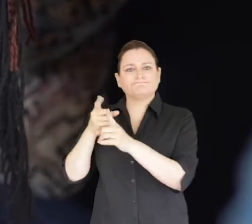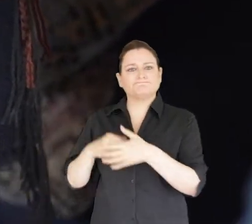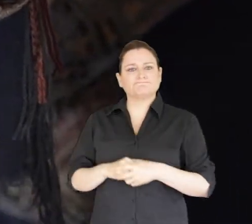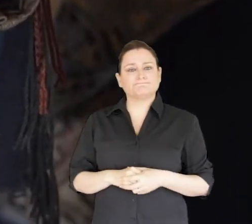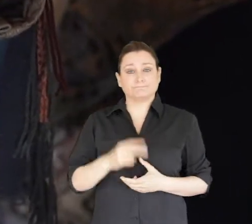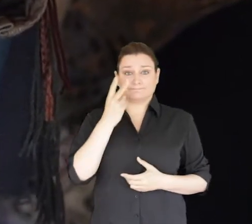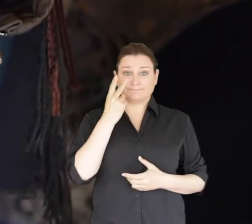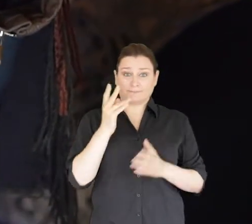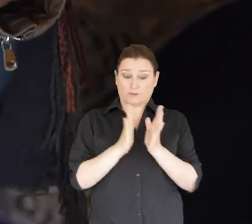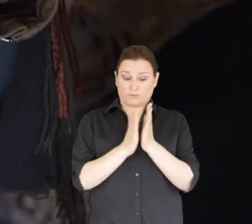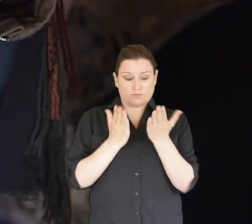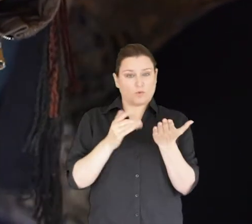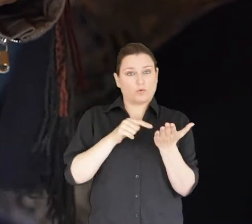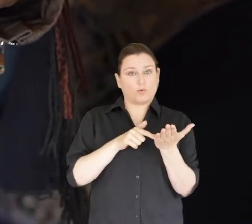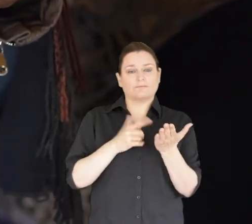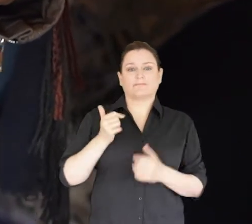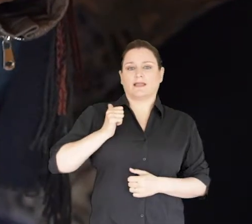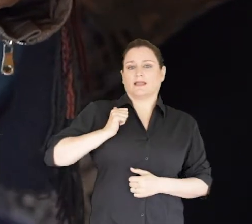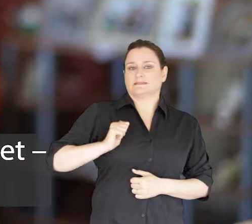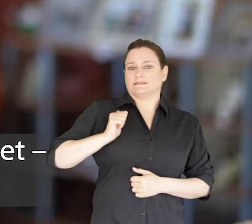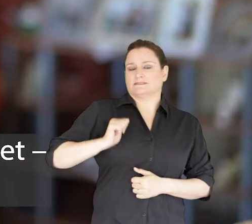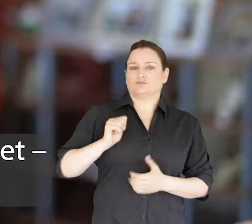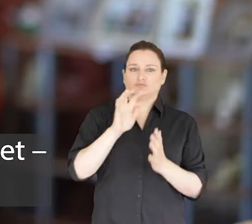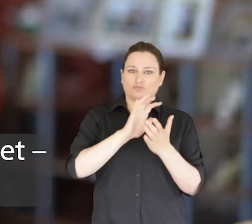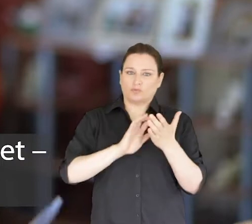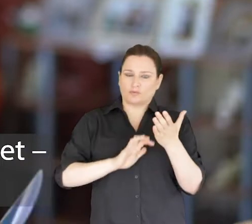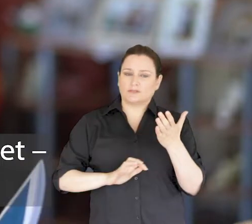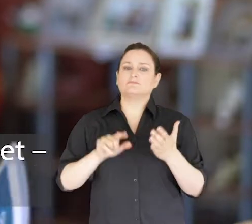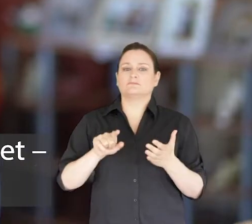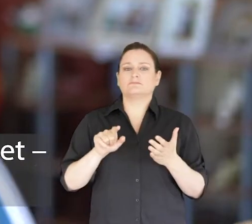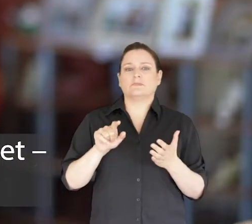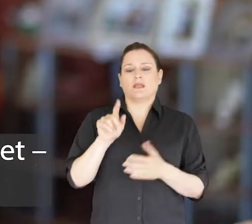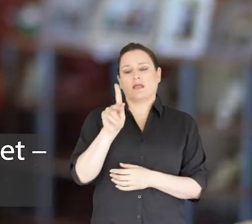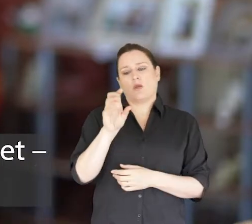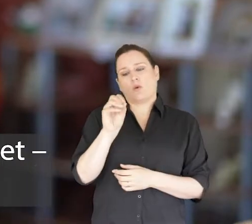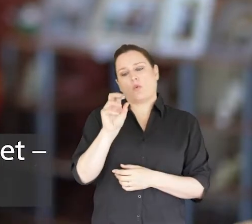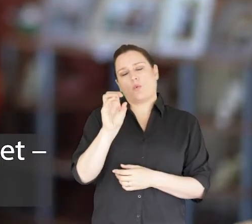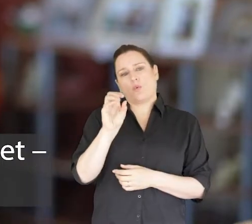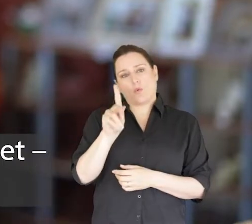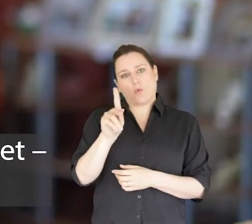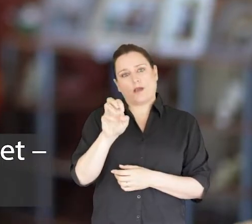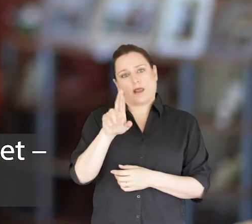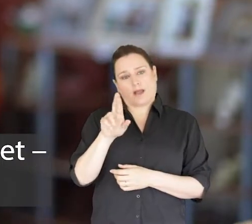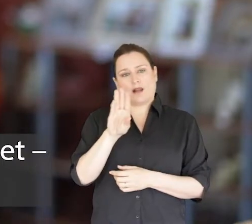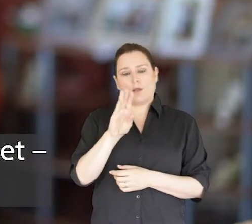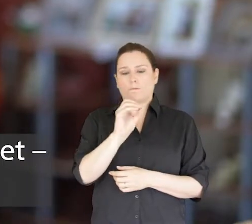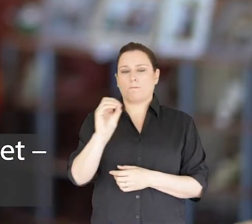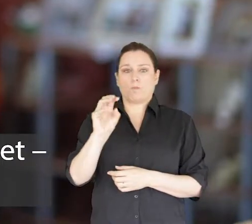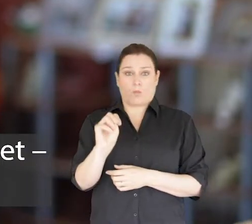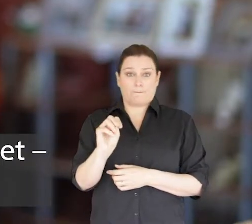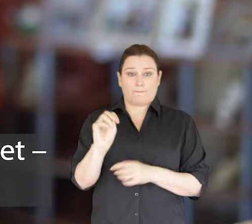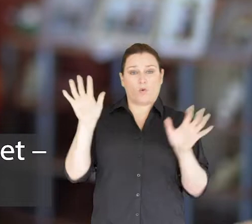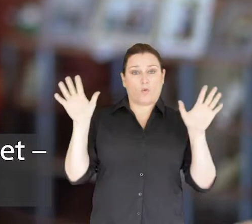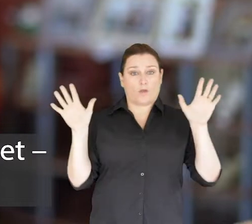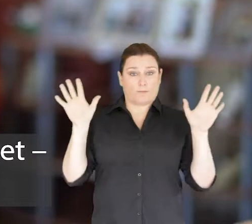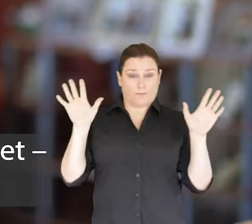boekie, die Kokerboom, een kerststory. En toevallig is hier die vertaling van hier die boekie.